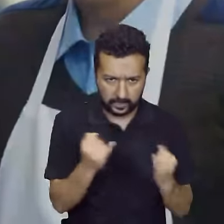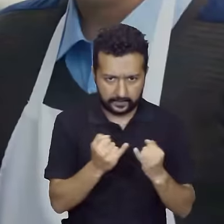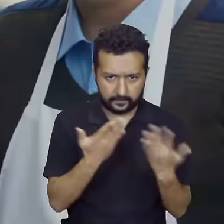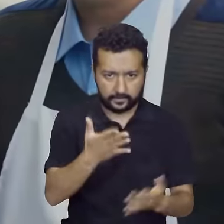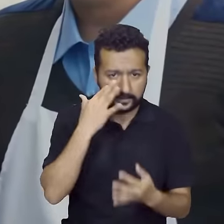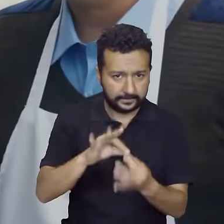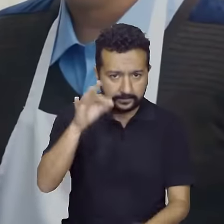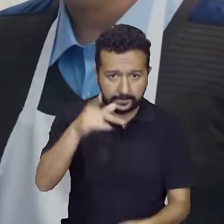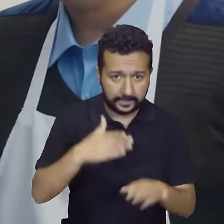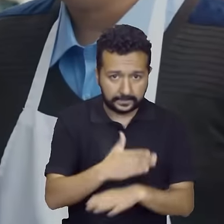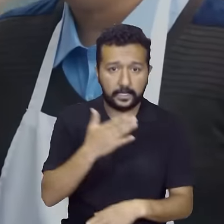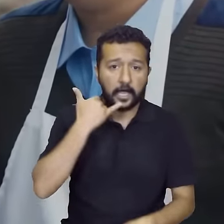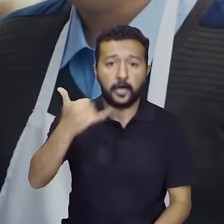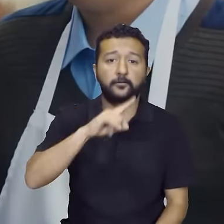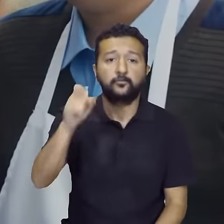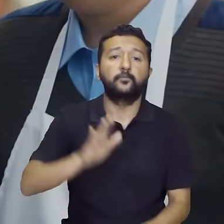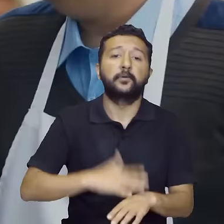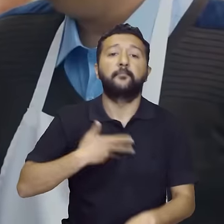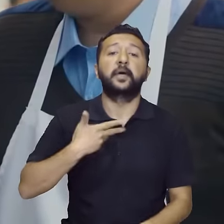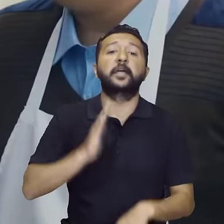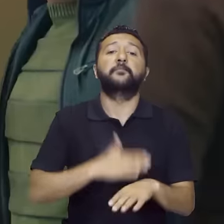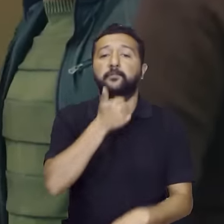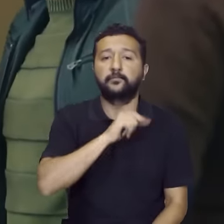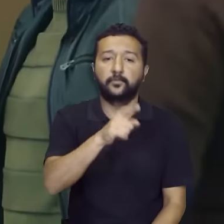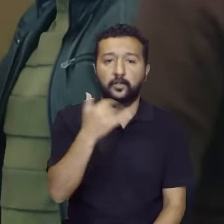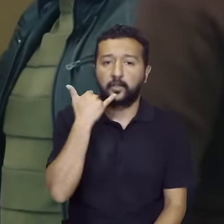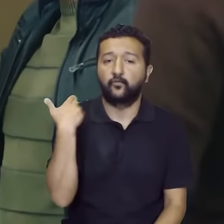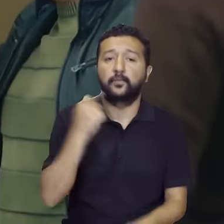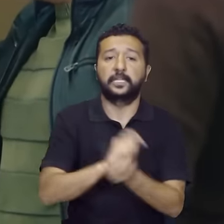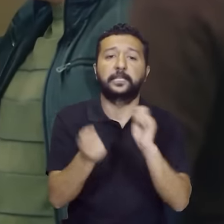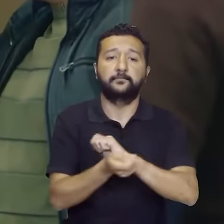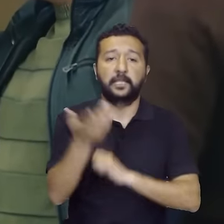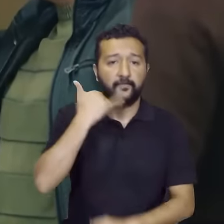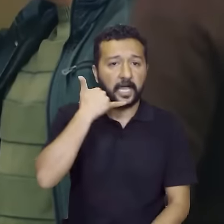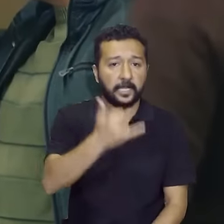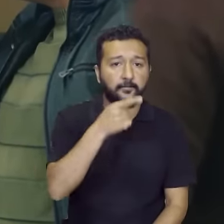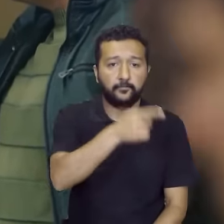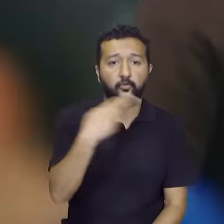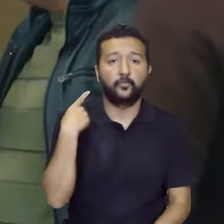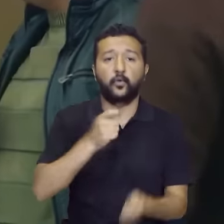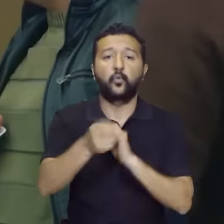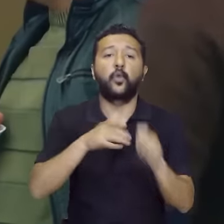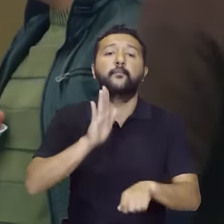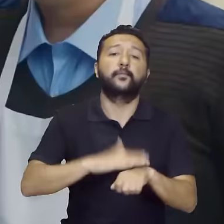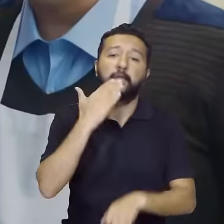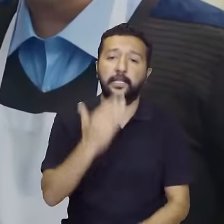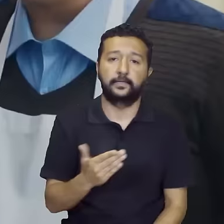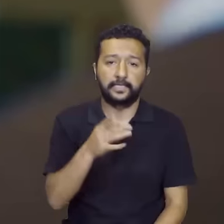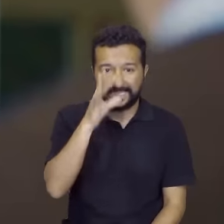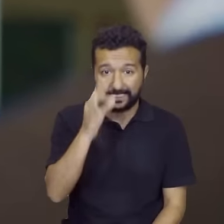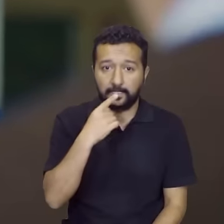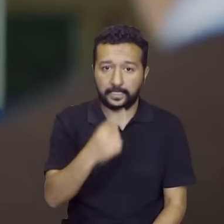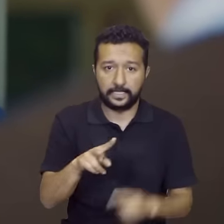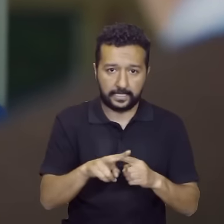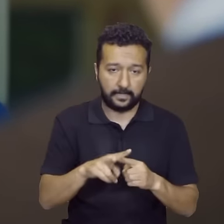ya? Ya insan gerçekten araban sormaz mı ya? Merak etmediniz mi abi? Numarası değişmiş kardeşim. Geçen gün aradım, bu numara kullanılmamaktadır dedi. Kim